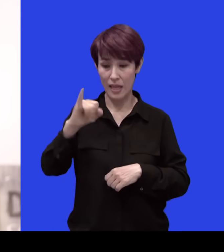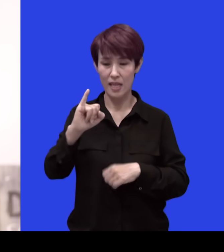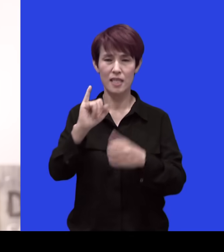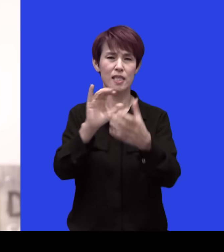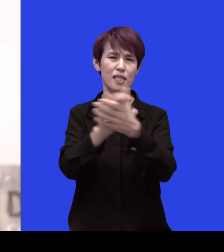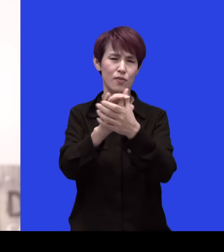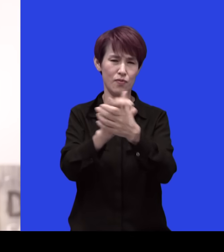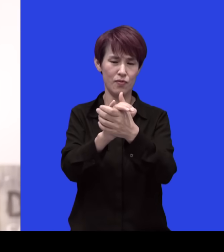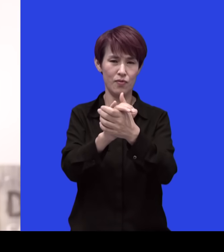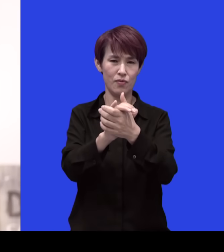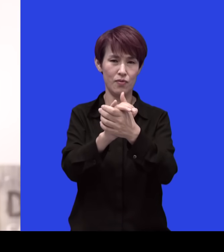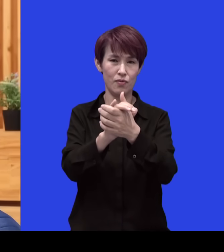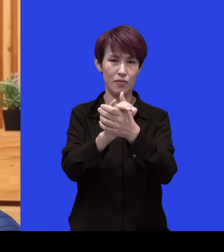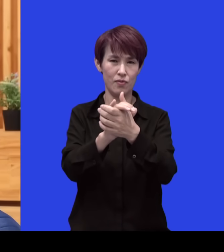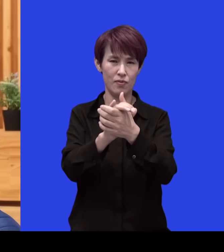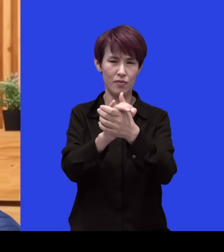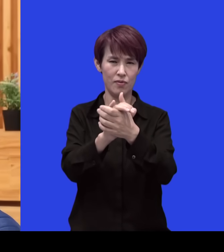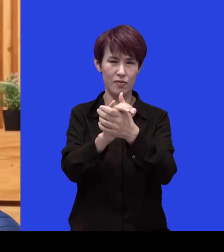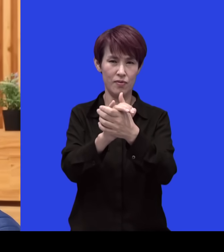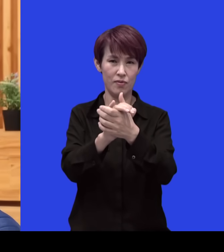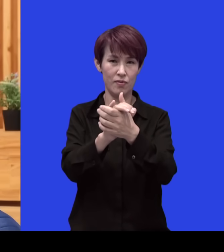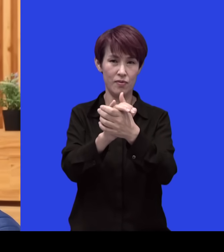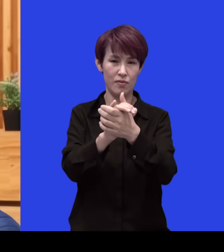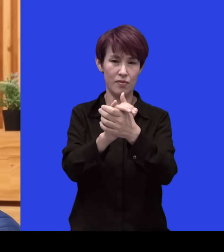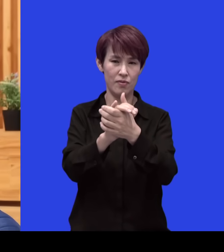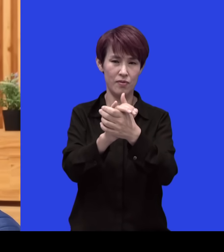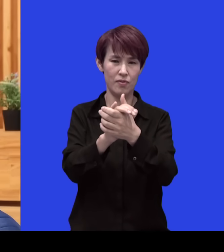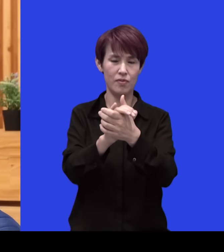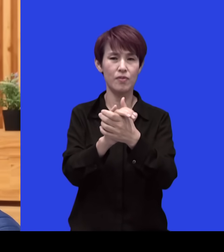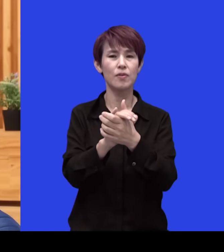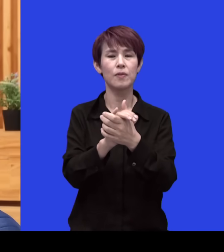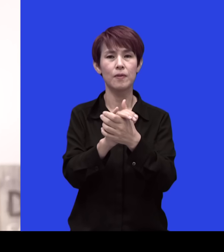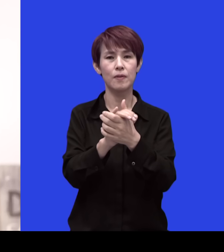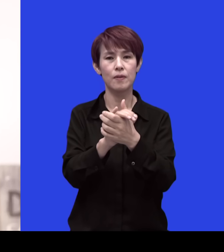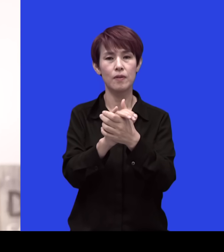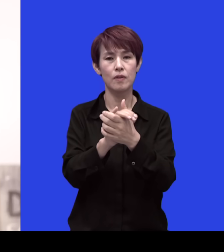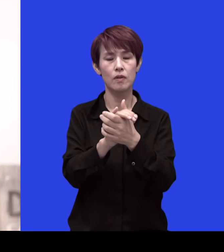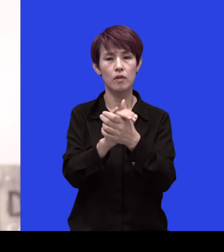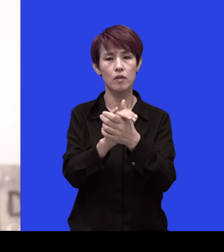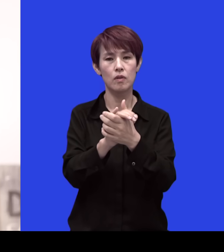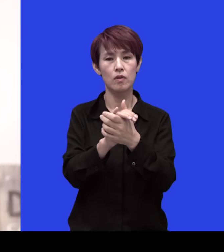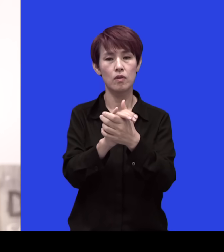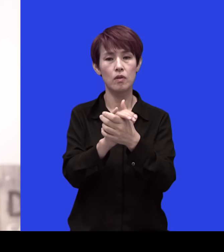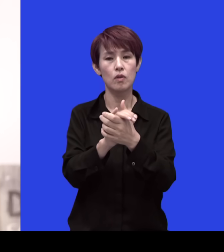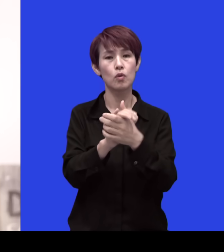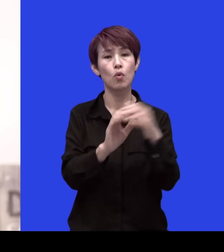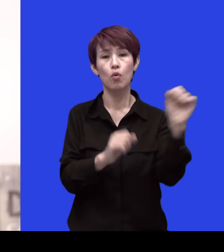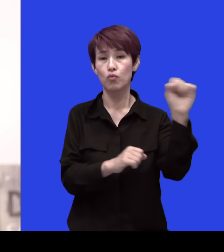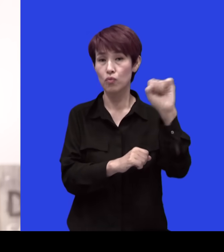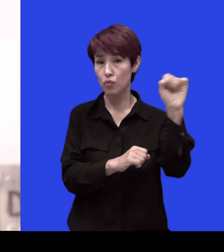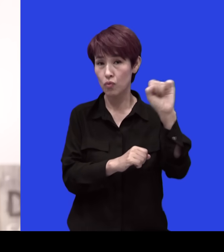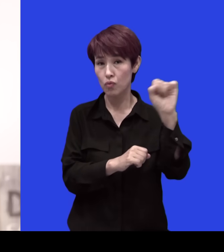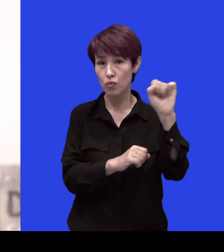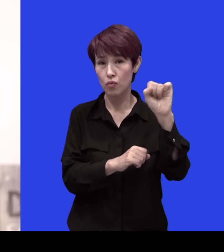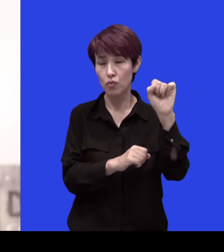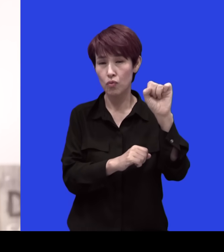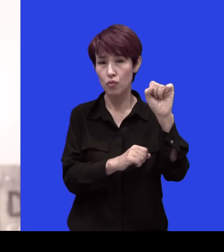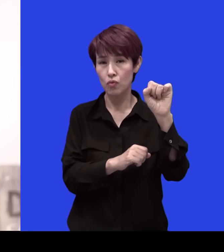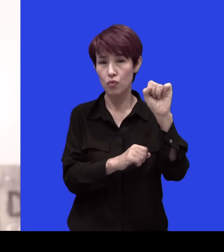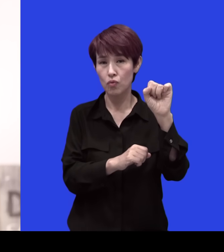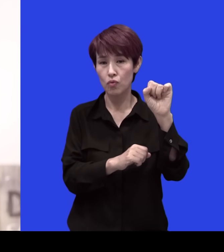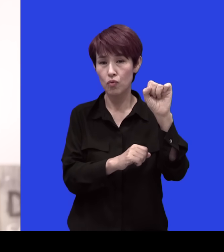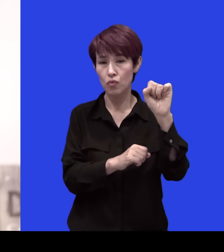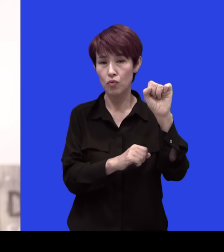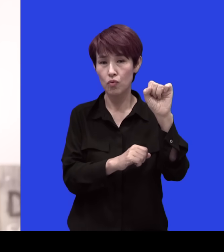예. 아주 잘 친이고 예, 예. 우리하고 계속 같이 생활하는. 예, 예. 그리고 이제 운전하는